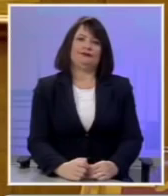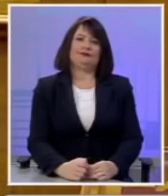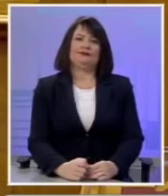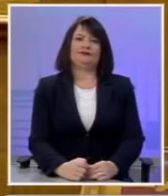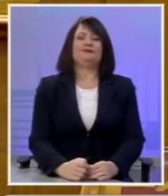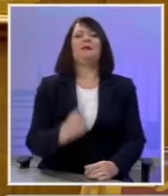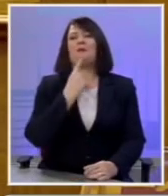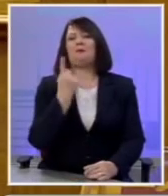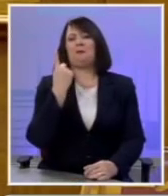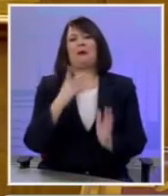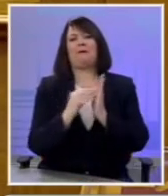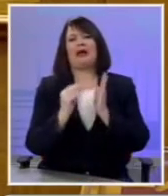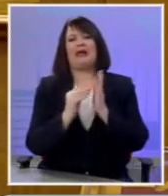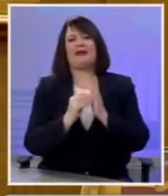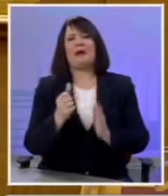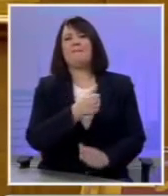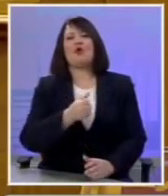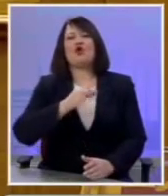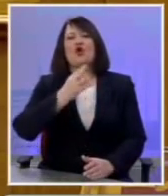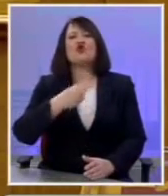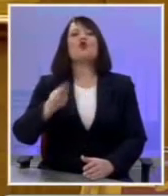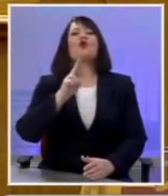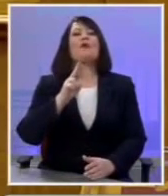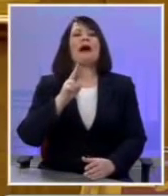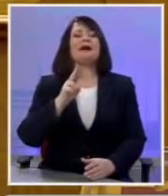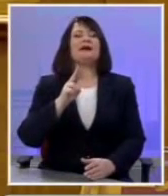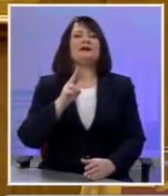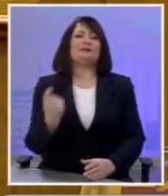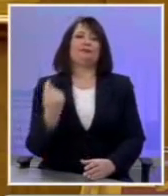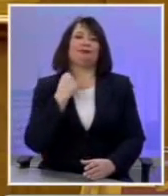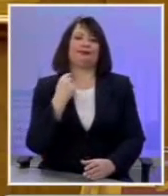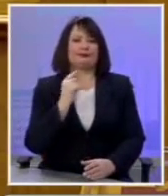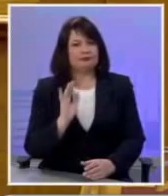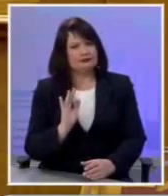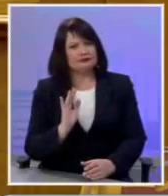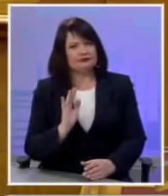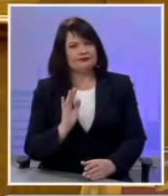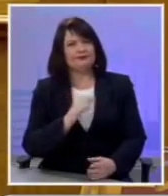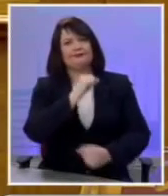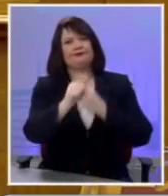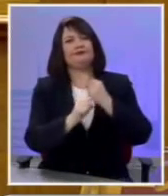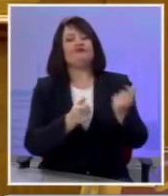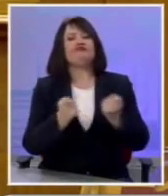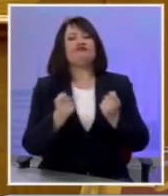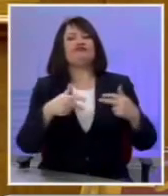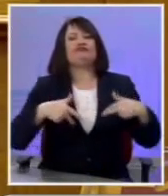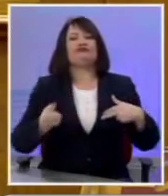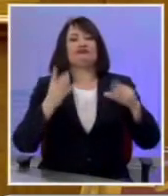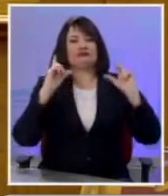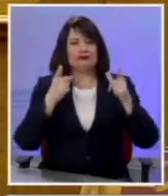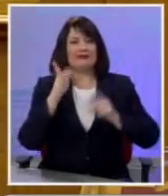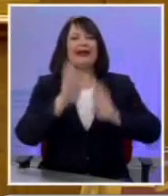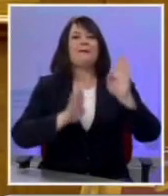Ένα παράδειγμα, μόνο η Eurobank έχασε στα χρόνια της διακυβέρνησής σας